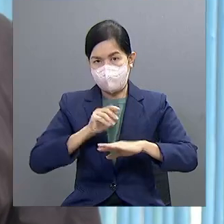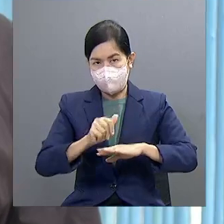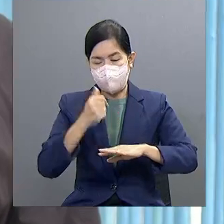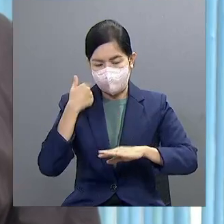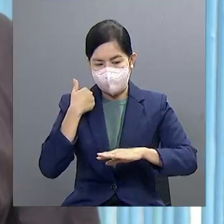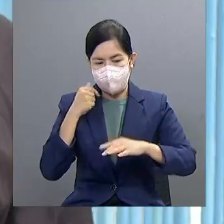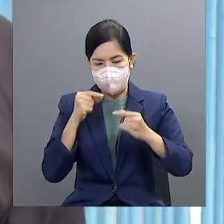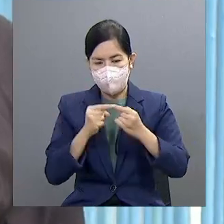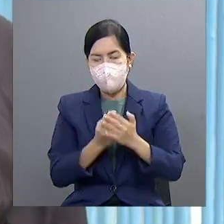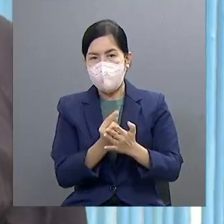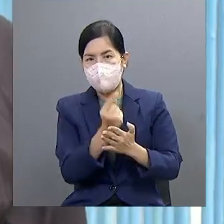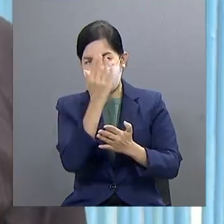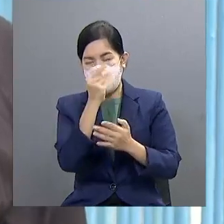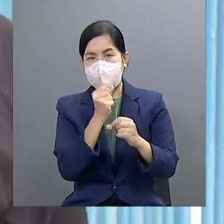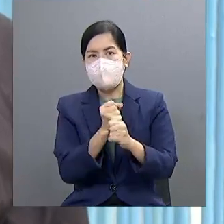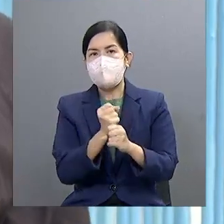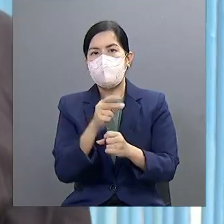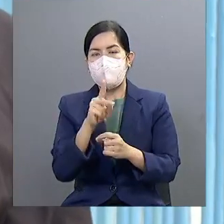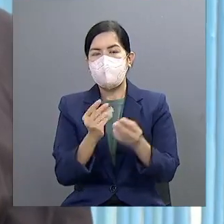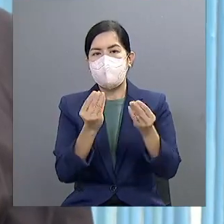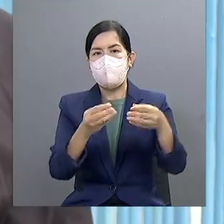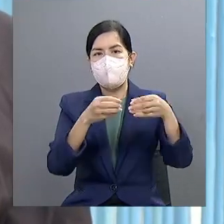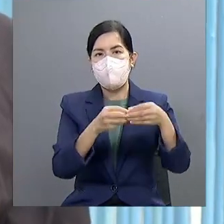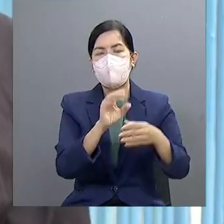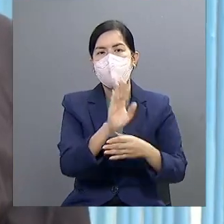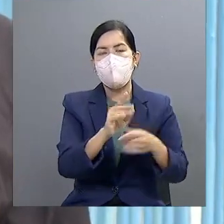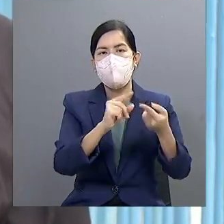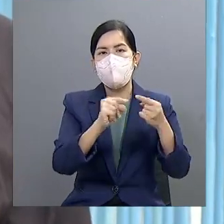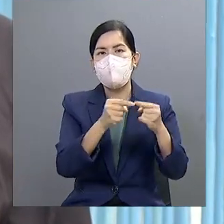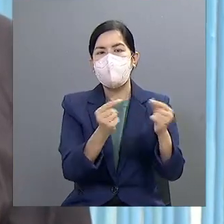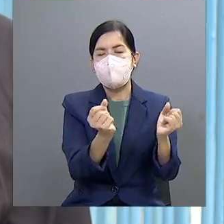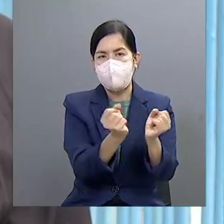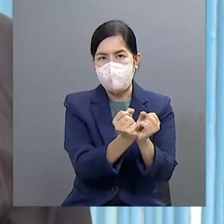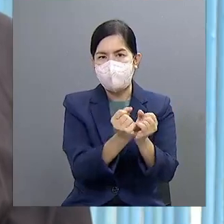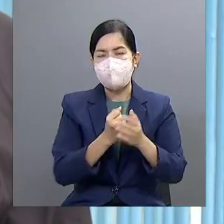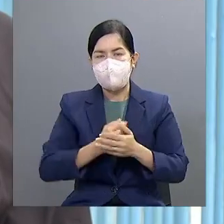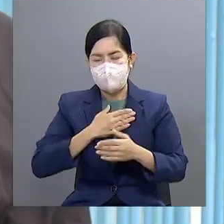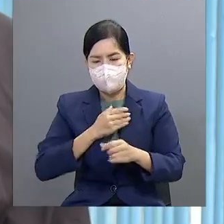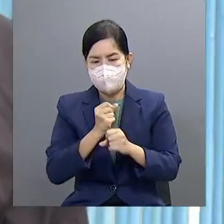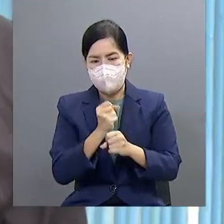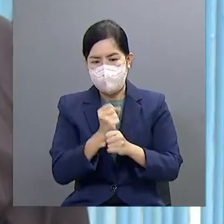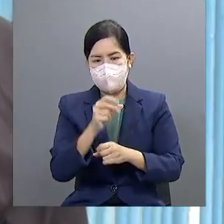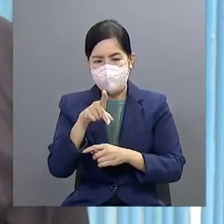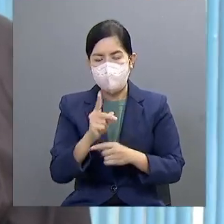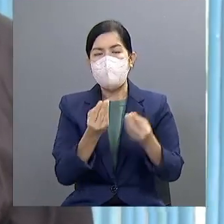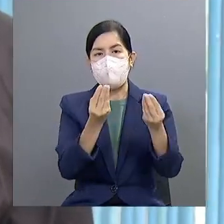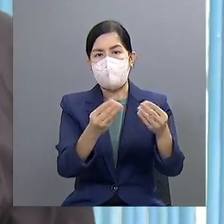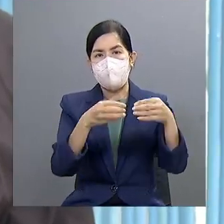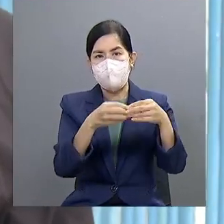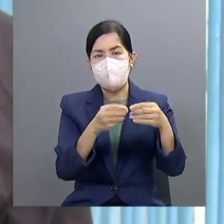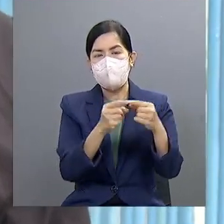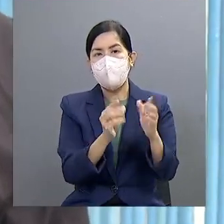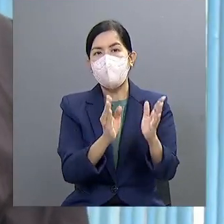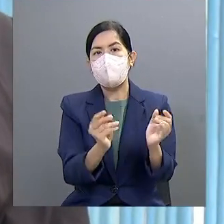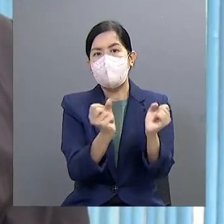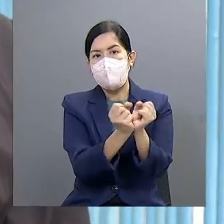ได้ทำประโยชน์ให้เพื่อนๆผู้ต้องขังด้วยกันไอ้การที่ได้ทำประโยชน์ให้คนอื่นเนี่ยมันก็ทำให้เราเจอความสง